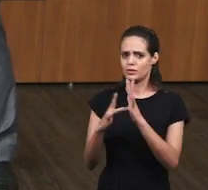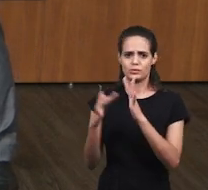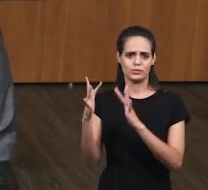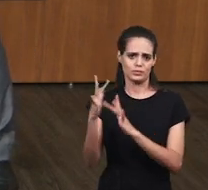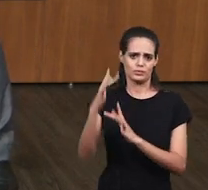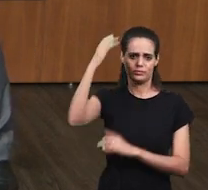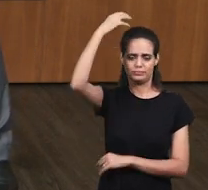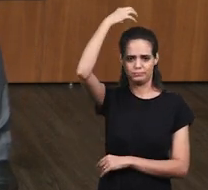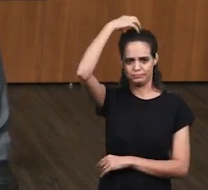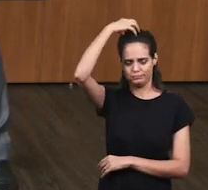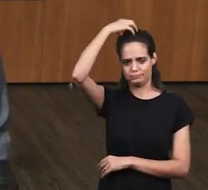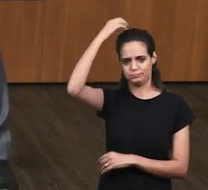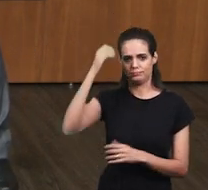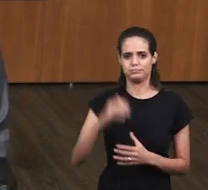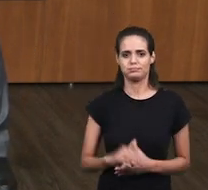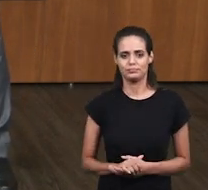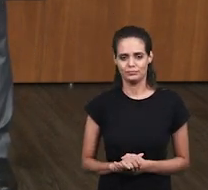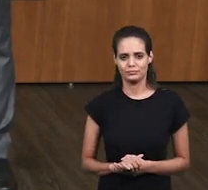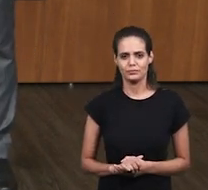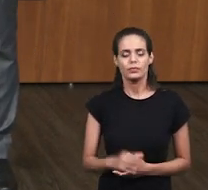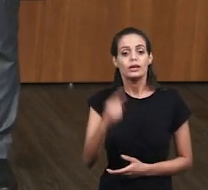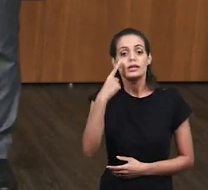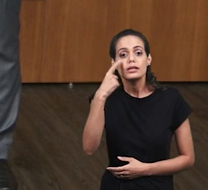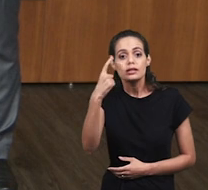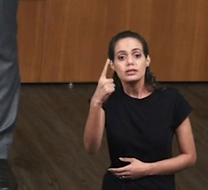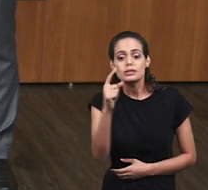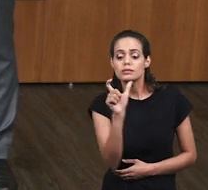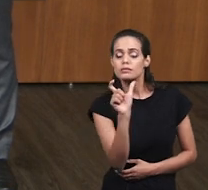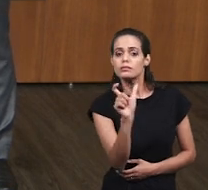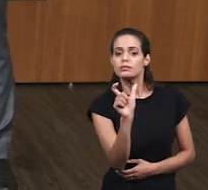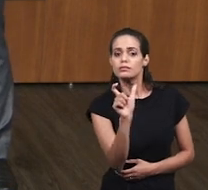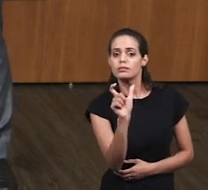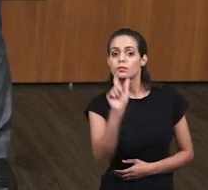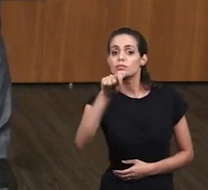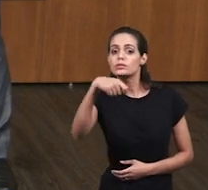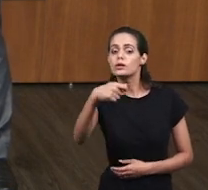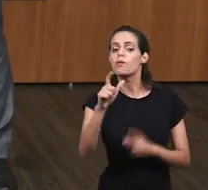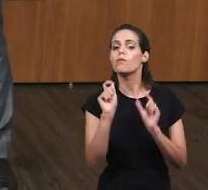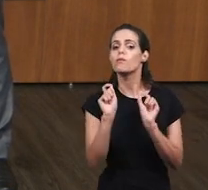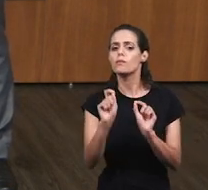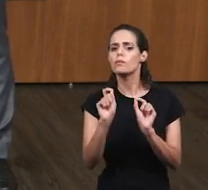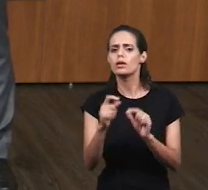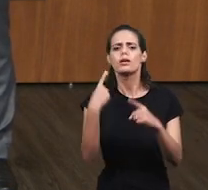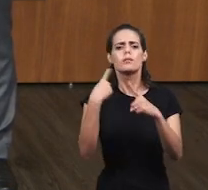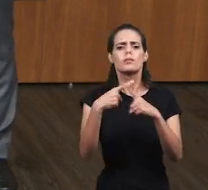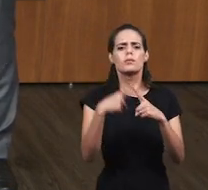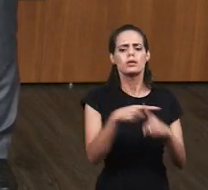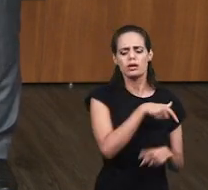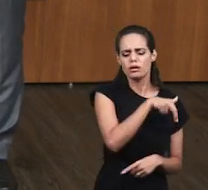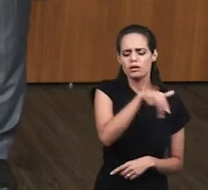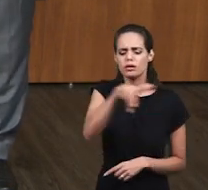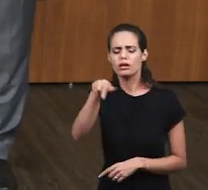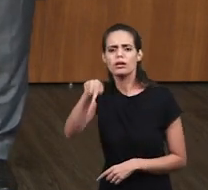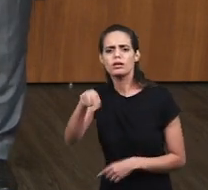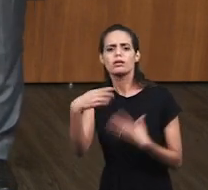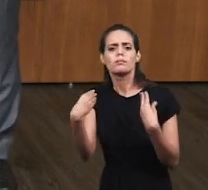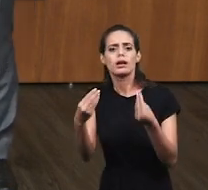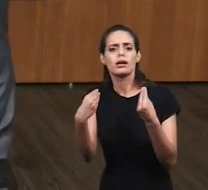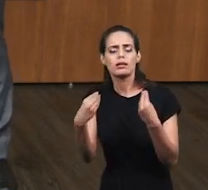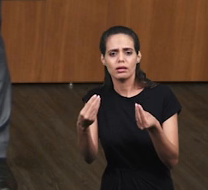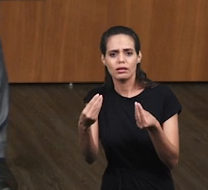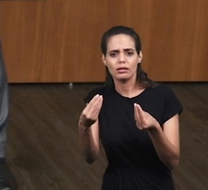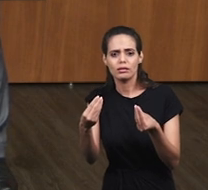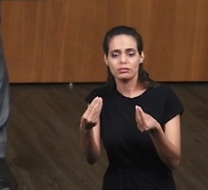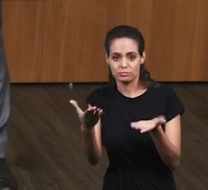intéressant, l'expression prophétique. Pourquoi tu es descendu ici? Parce que le Seigneur Jésus est descendu de sa gloire.